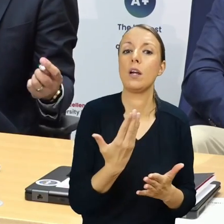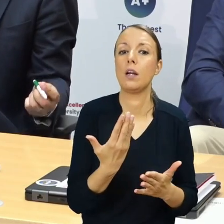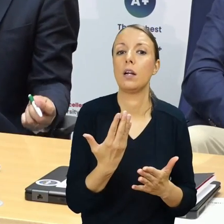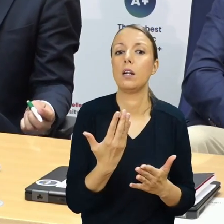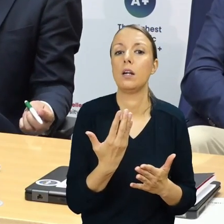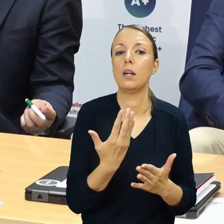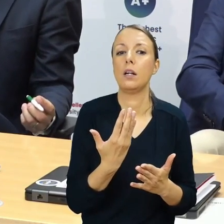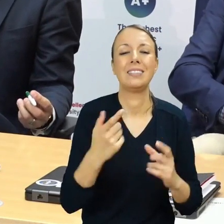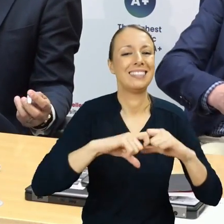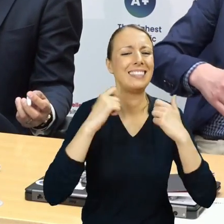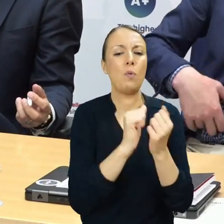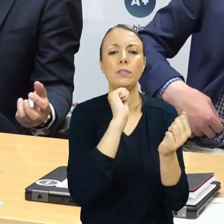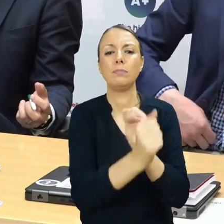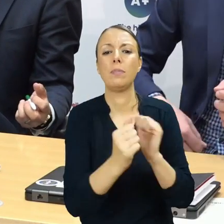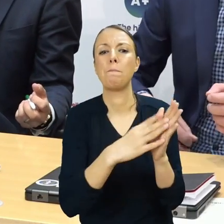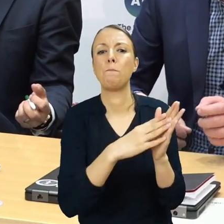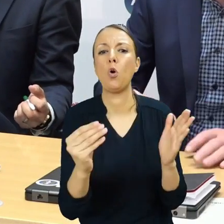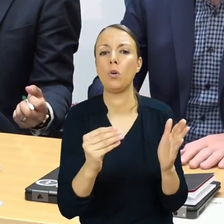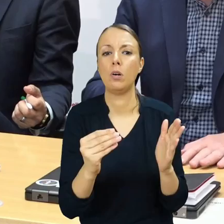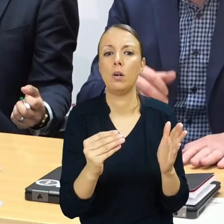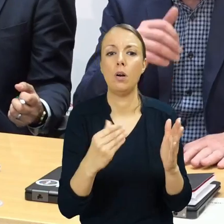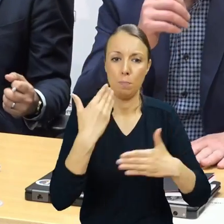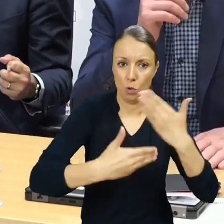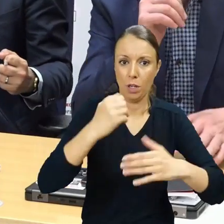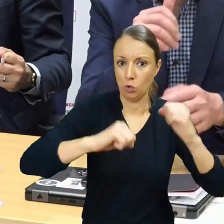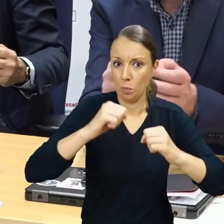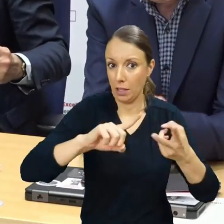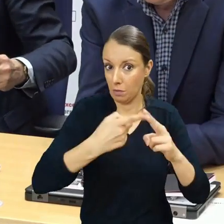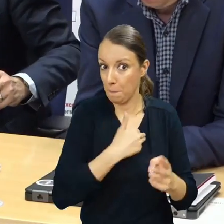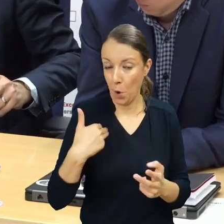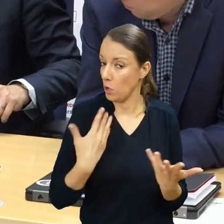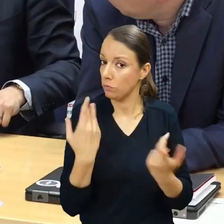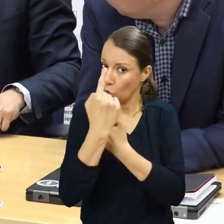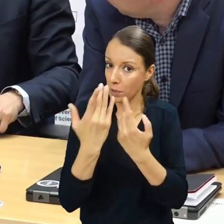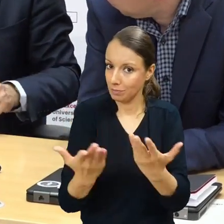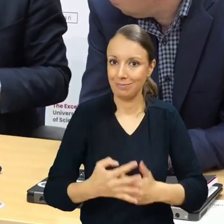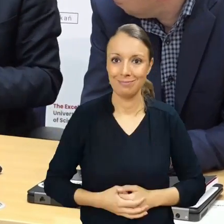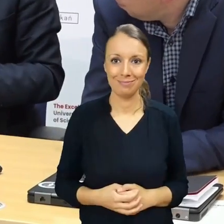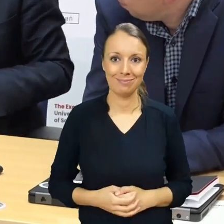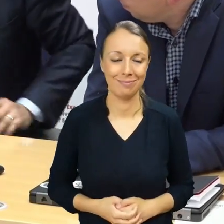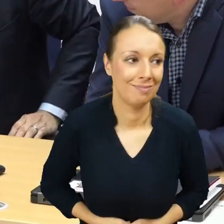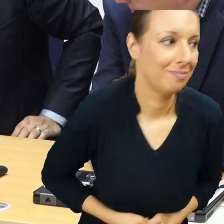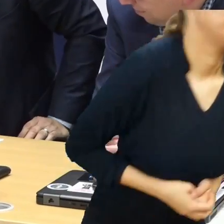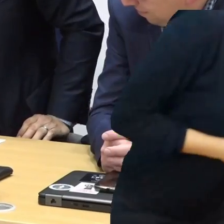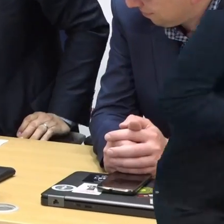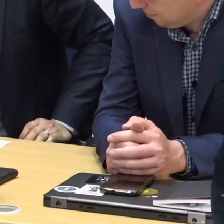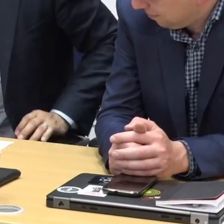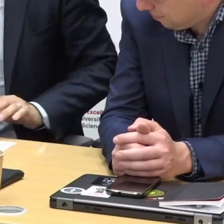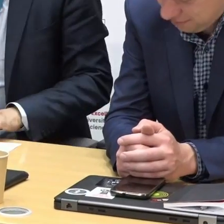całościowej zmiany modelu postępowania sądowo-administracyjnego w Polsce. Proszę uprzejmie. Dziękuję bardzo. Dziękuję oczywiście